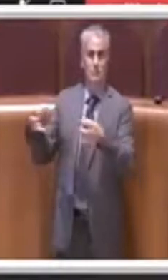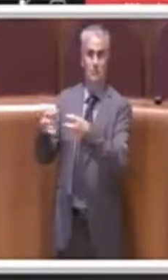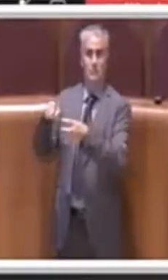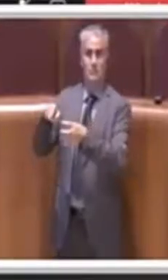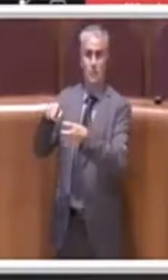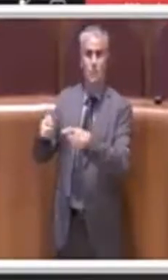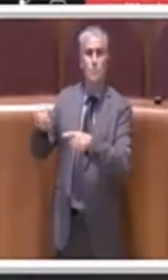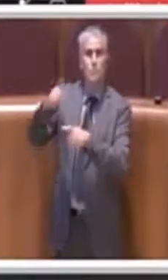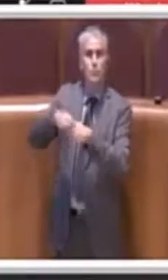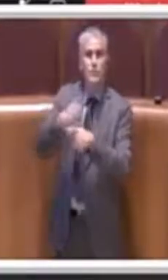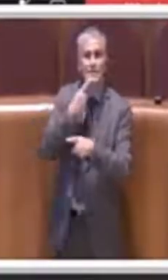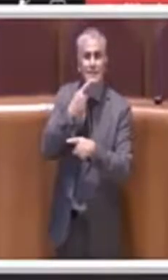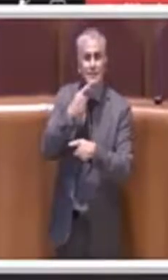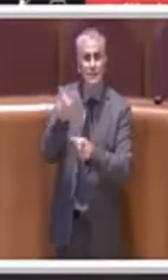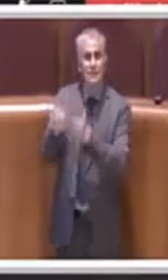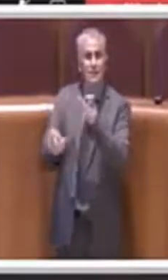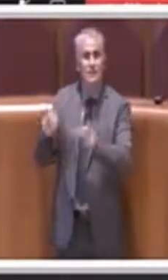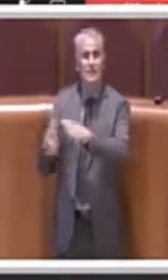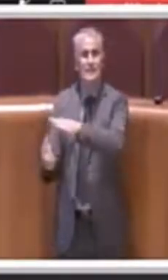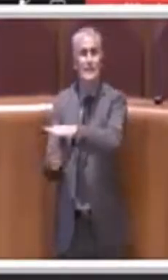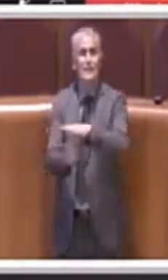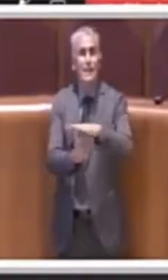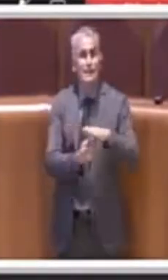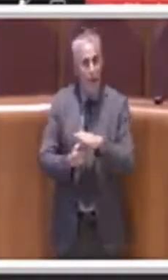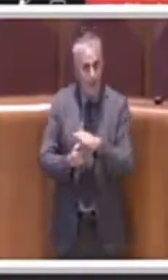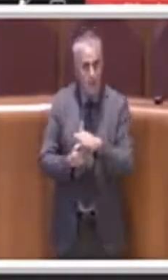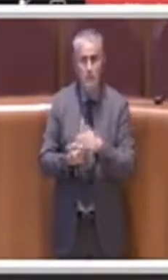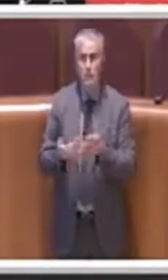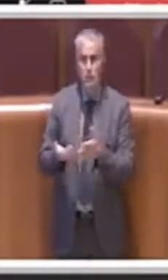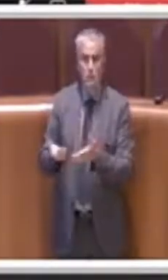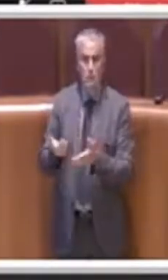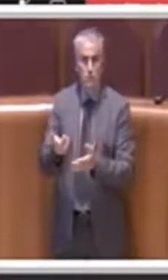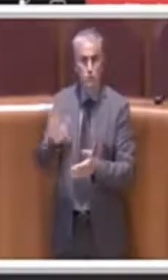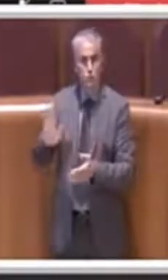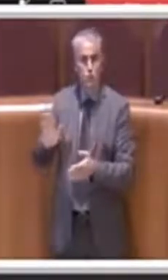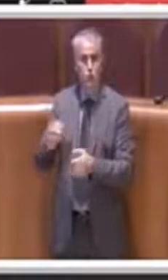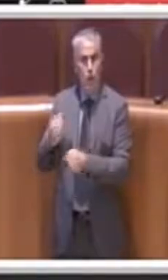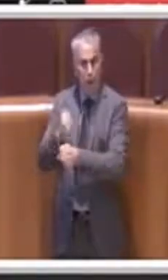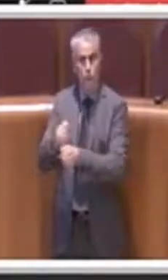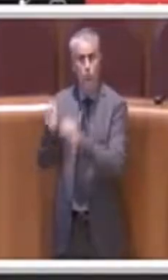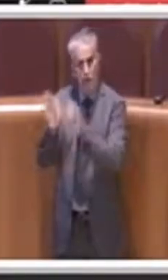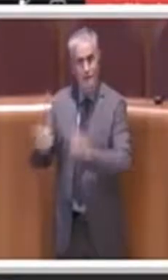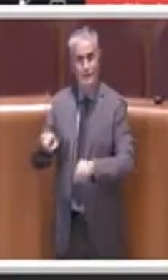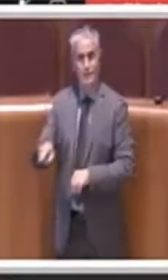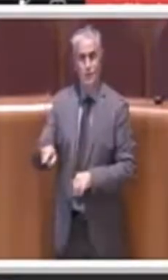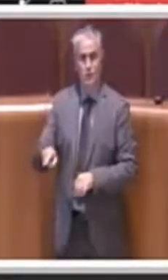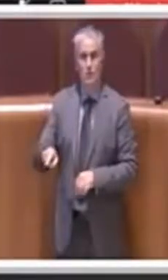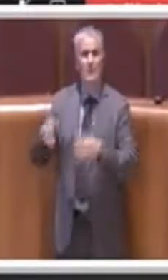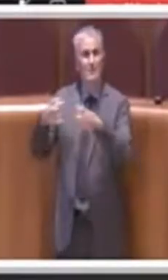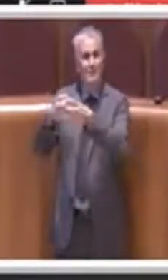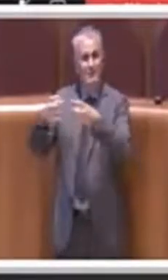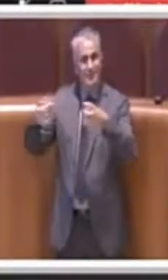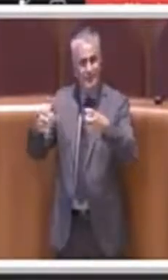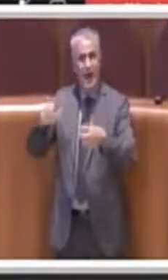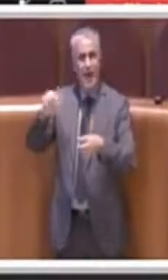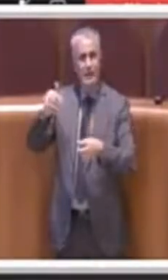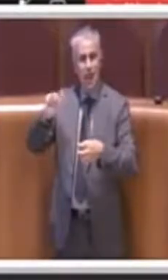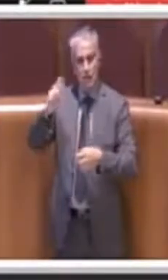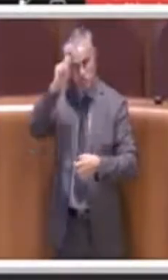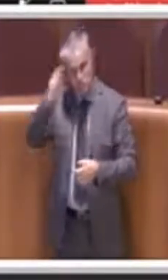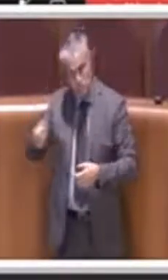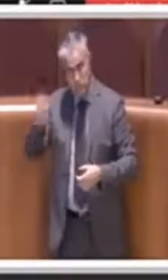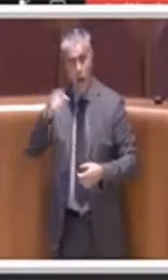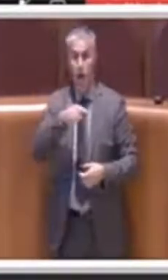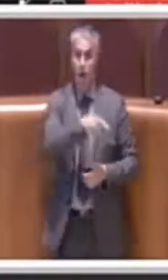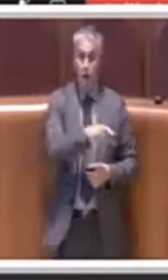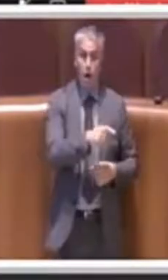anche di tutti quelli di quei dipendenti. E quindi oggi noi abbiamo un'azienda, poi per carità, ripeto, l'opposizione può avere anche un punto di vista diverso,